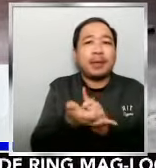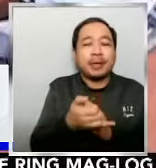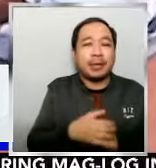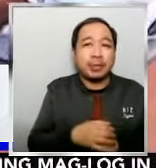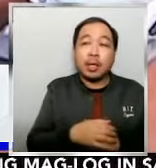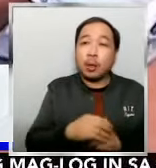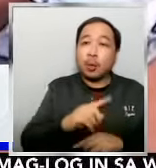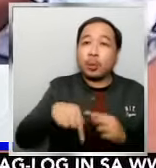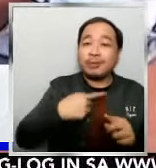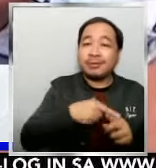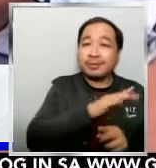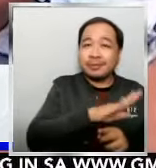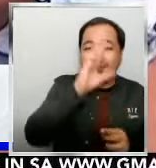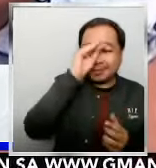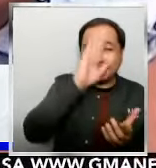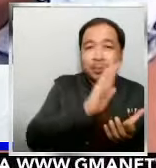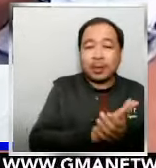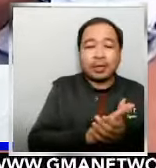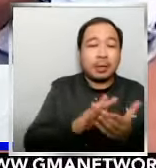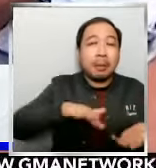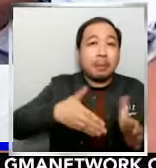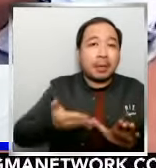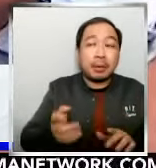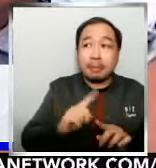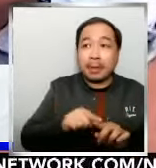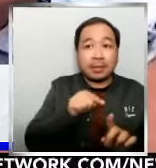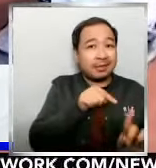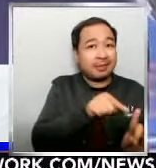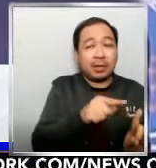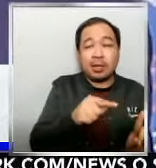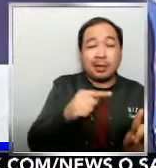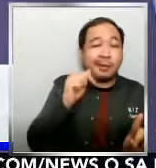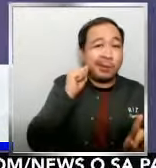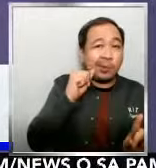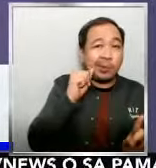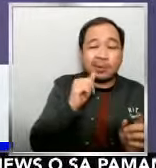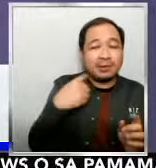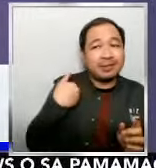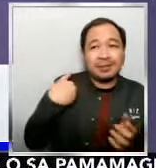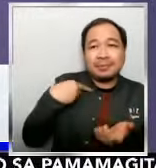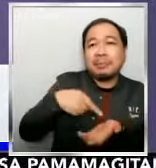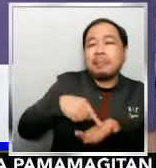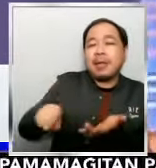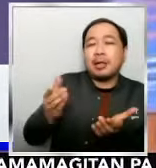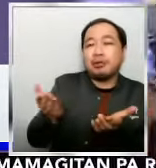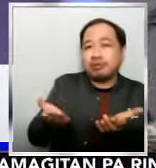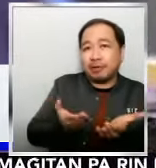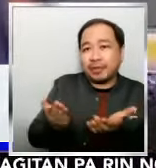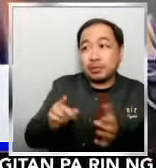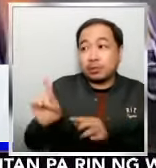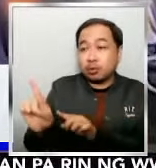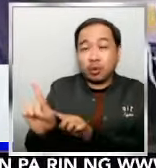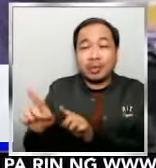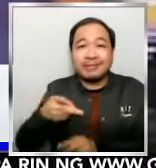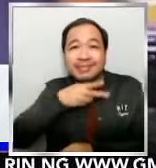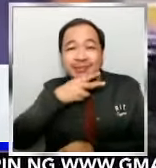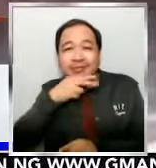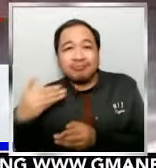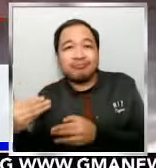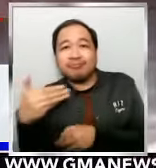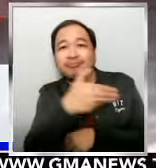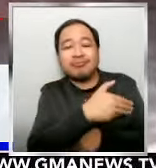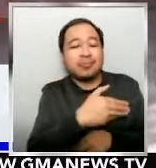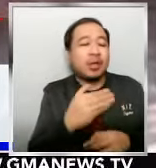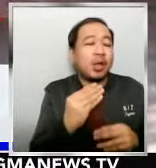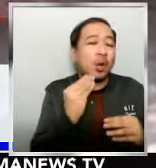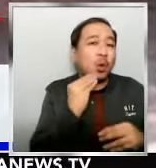Aida. Hindi pa raw nakakabayad ng funeral services si Aida, kaya sinugod umano siya ng suspect kasama ang dalawang tauhan.